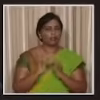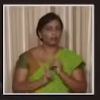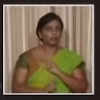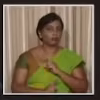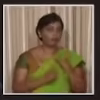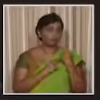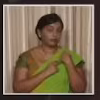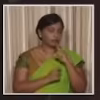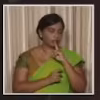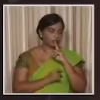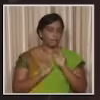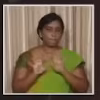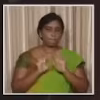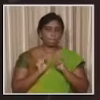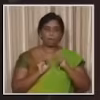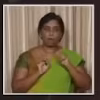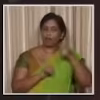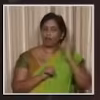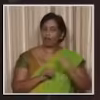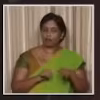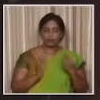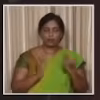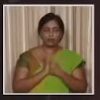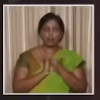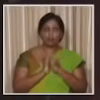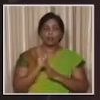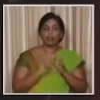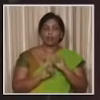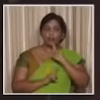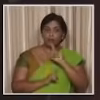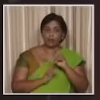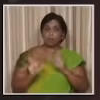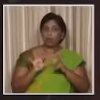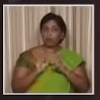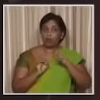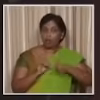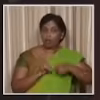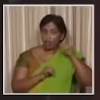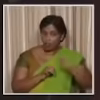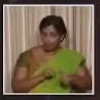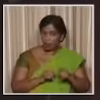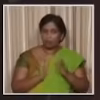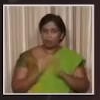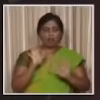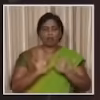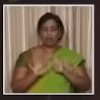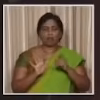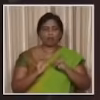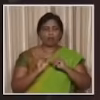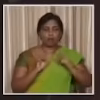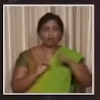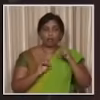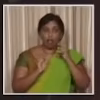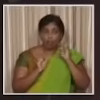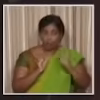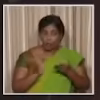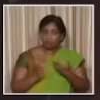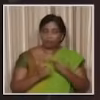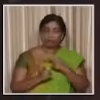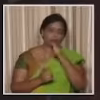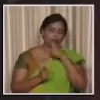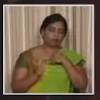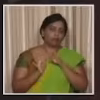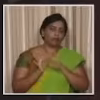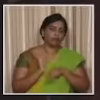ඔබතුමාට වගකීමක් කියනවා පාලක මණ්ඩලයේ අනුමැතියක් නැහැ ගරු ඇමතුමාගෙන් ඇහුවොත් කියයි පාලක මණ්ඩලයේ අනුමැතියක් තියෙනවද කියලා පාලක මණ්ඩලයේ අනුමැතියක් තියෙනවනම් මම මේක ඉල්ලස් කරගන්නවා බොහොම